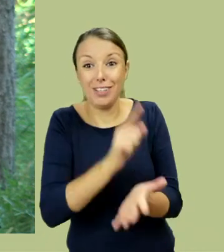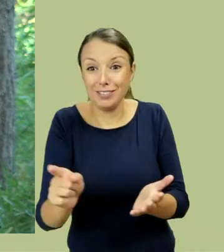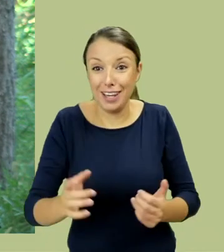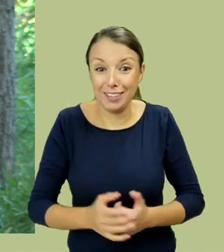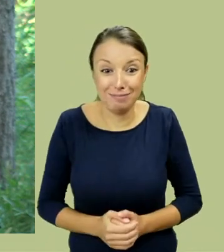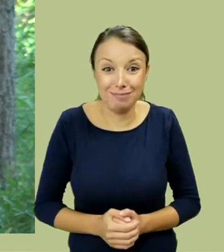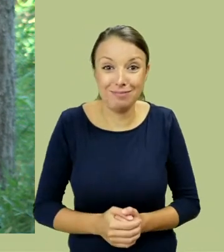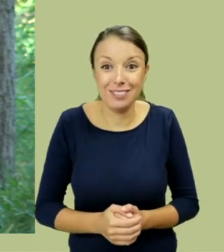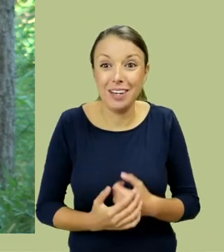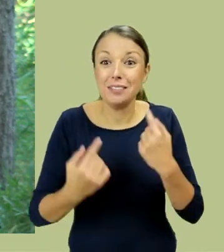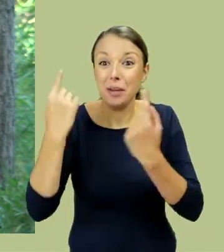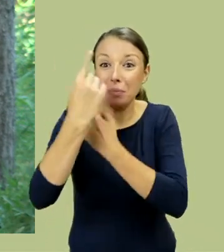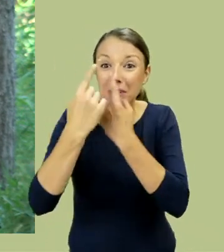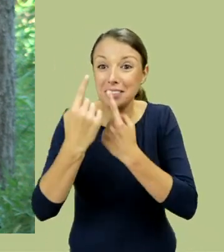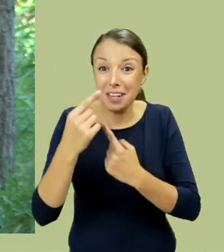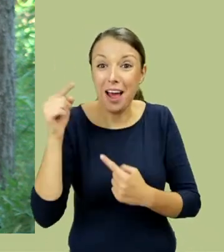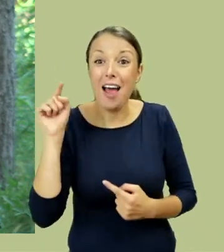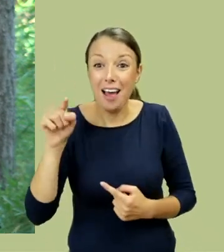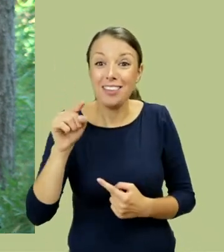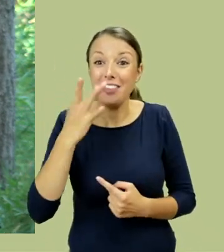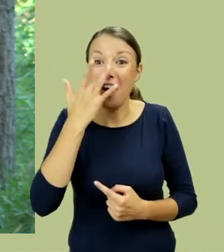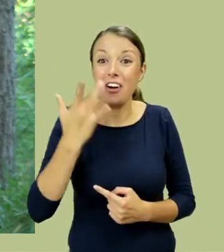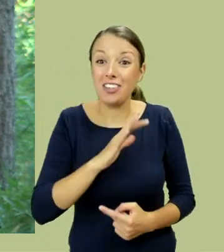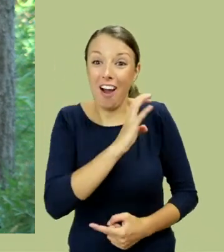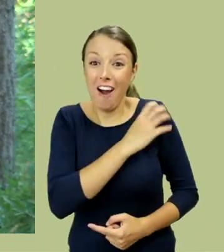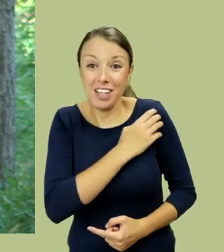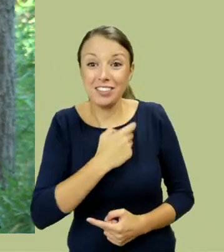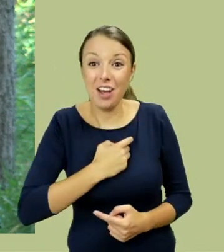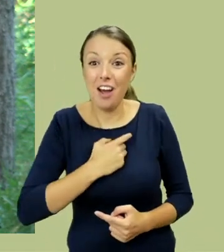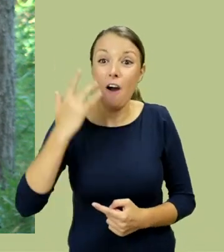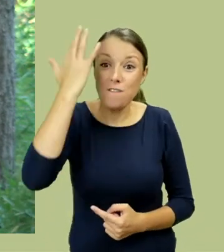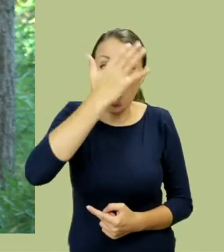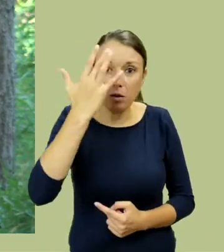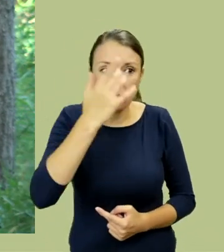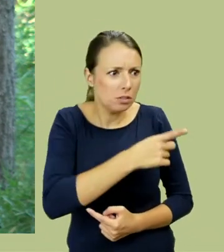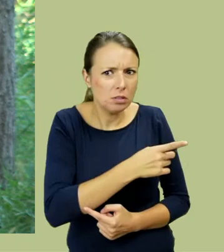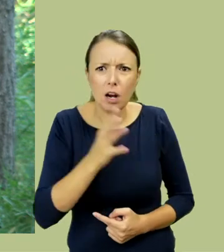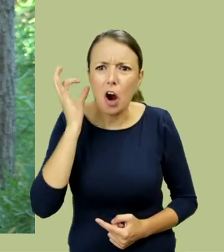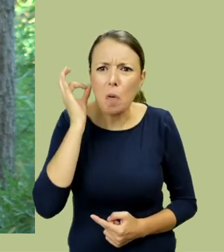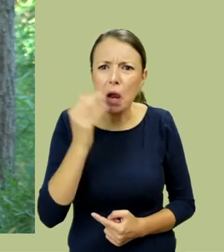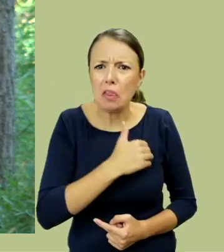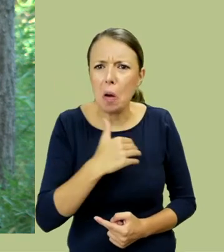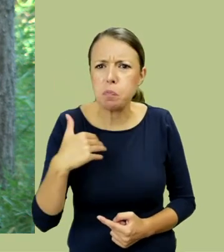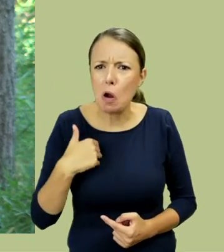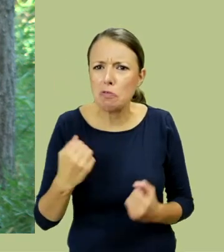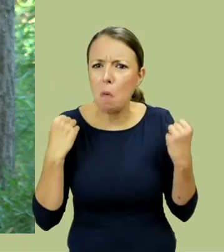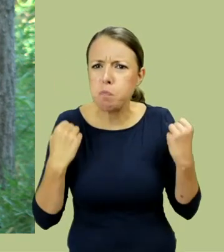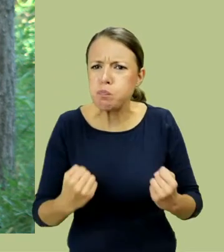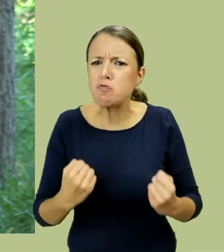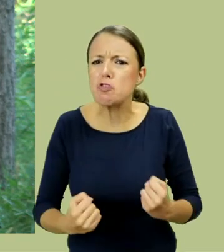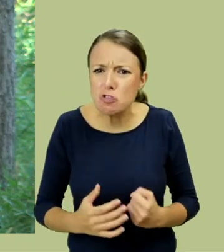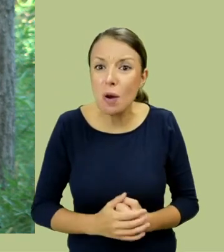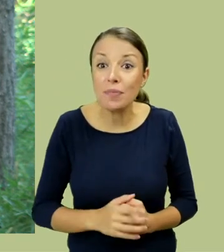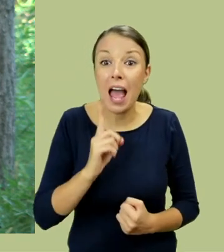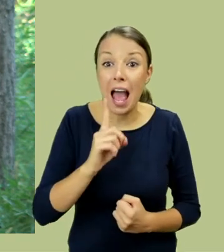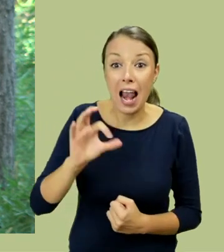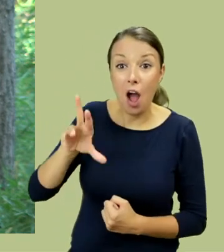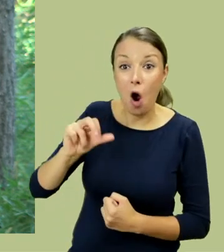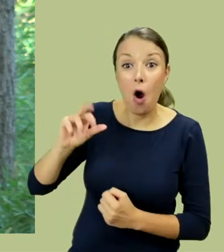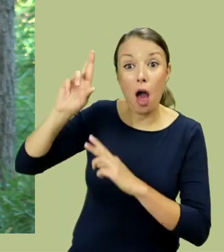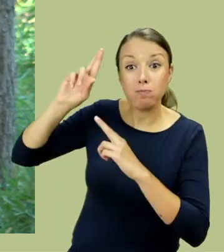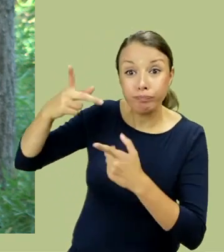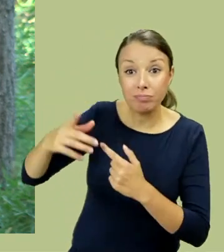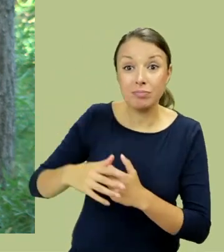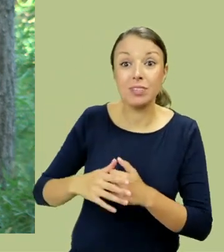sobie wtedy, że polskie kobiety chyba potrafią ważyć. Na szczęście Ola jakoś się zorientowała w tym wszystkim, ogarnęła